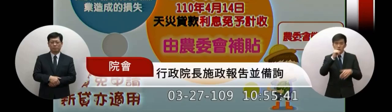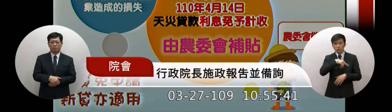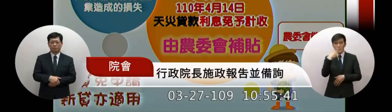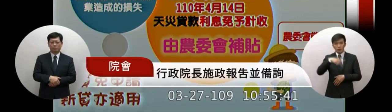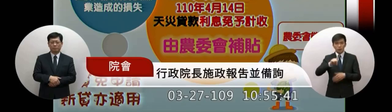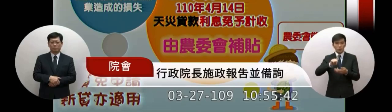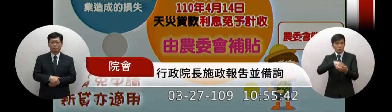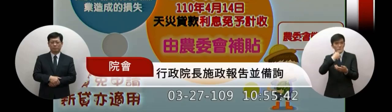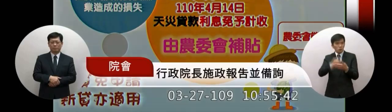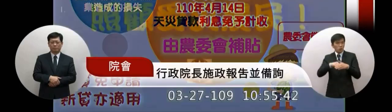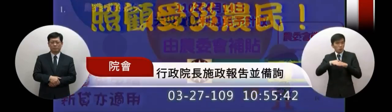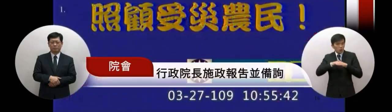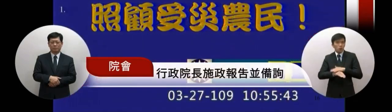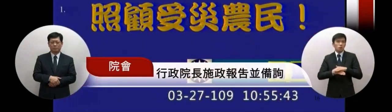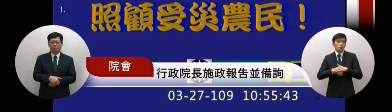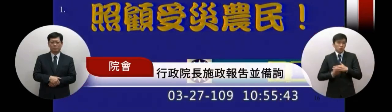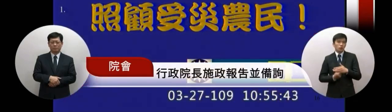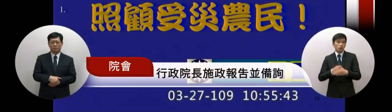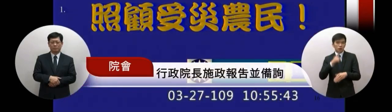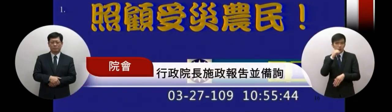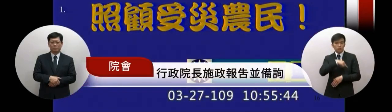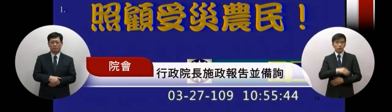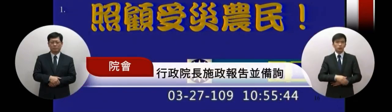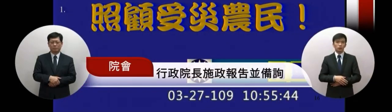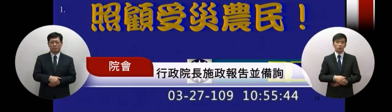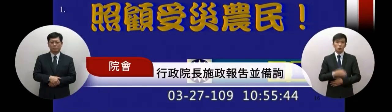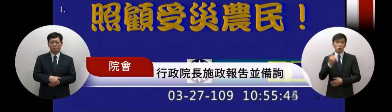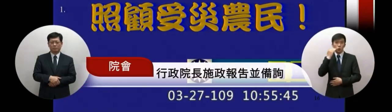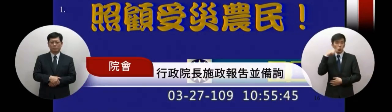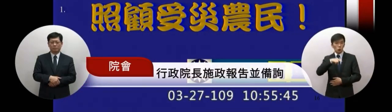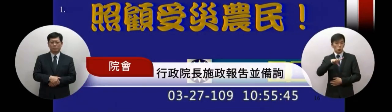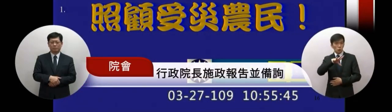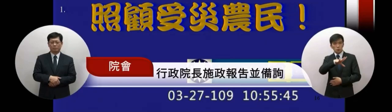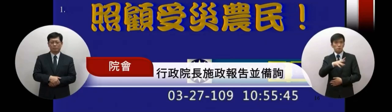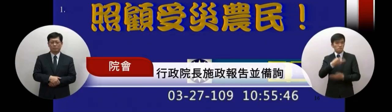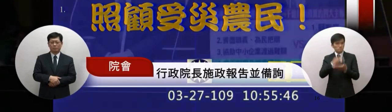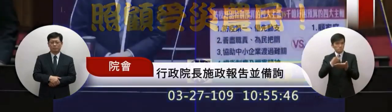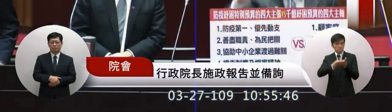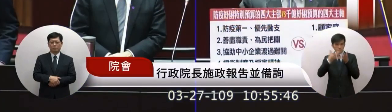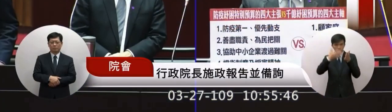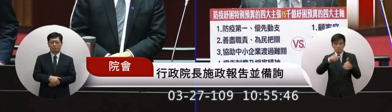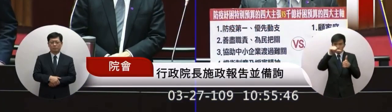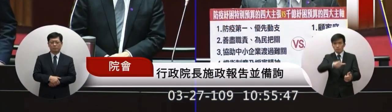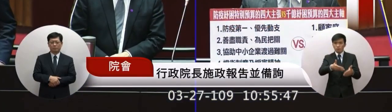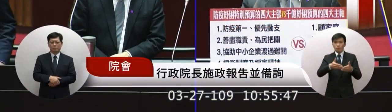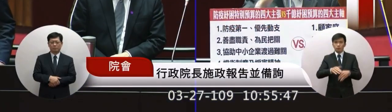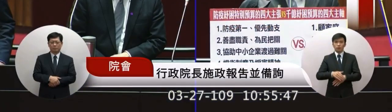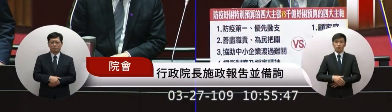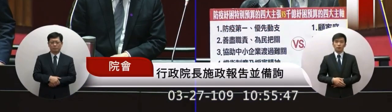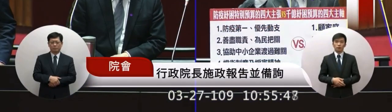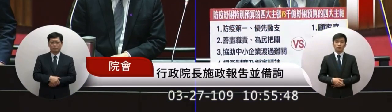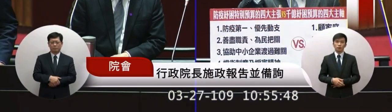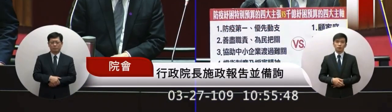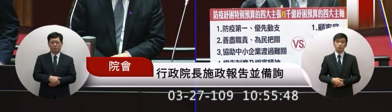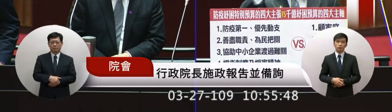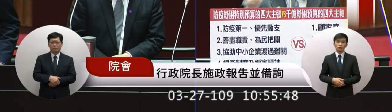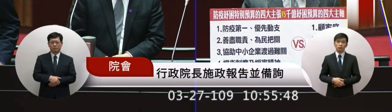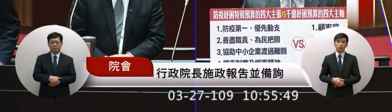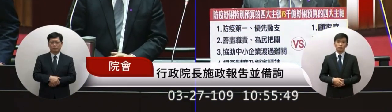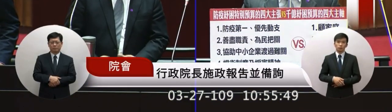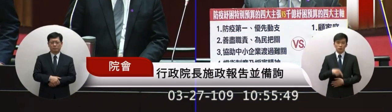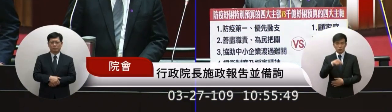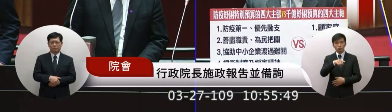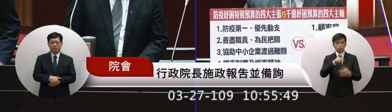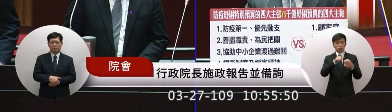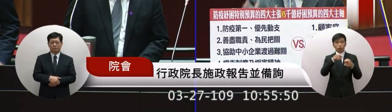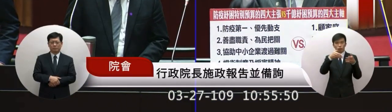是亏短公粮的经营。加上啊，这绝对不能严，绝对要严办，绝对不能准他吼。这大概这是一个大原